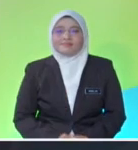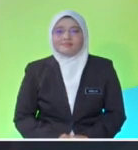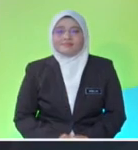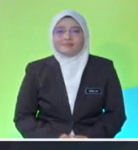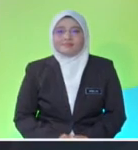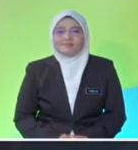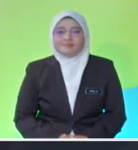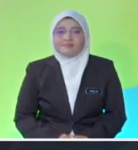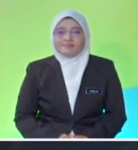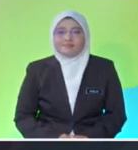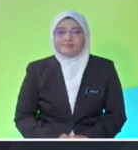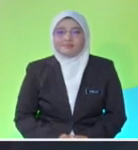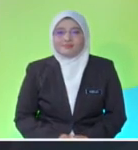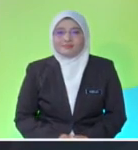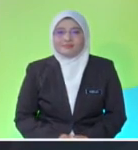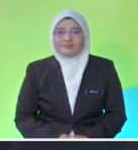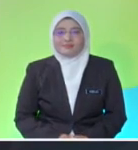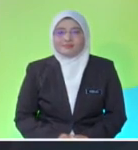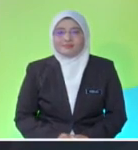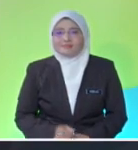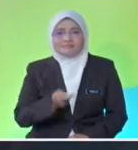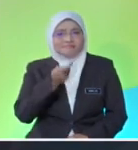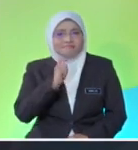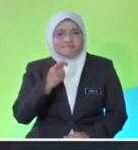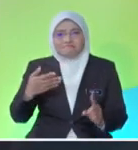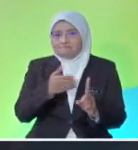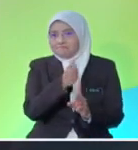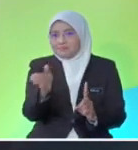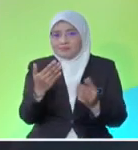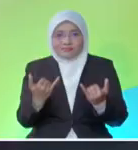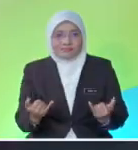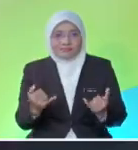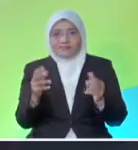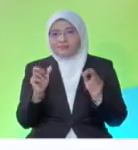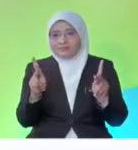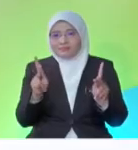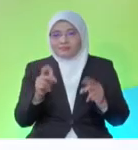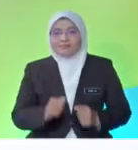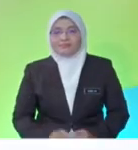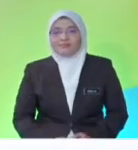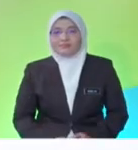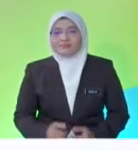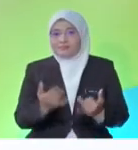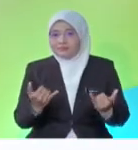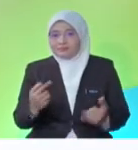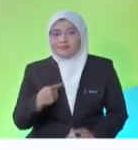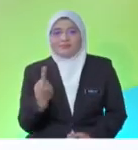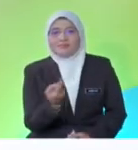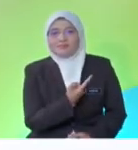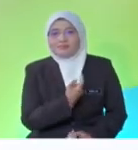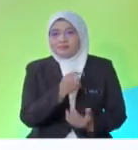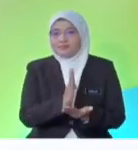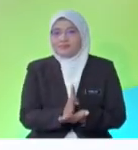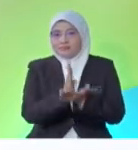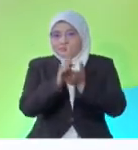tak sesat dah ya? Oi, tadi saya dah sampai ni. Baiklah, murid-murid, hari ini kita juga dibantu oleh jurubahasa